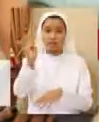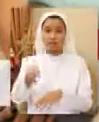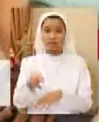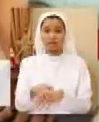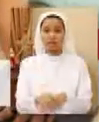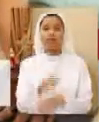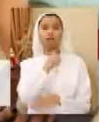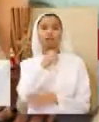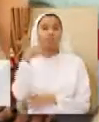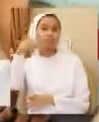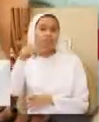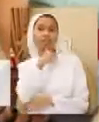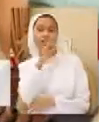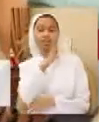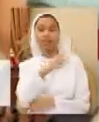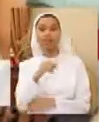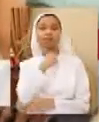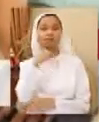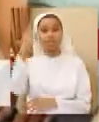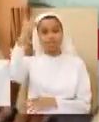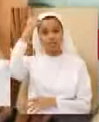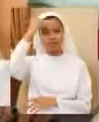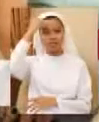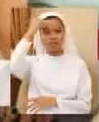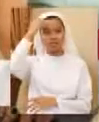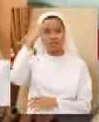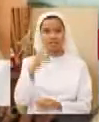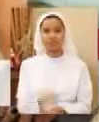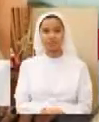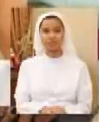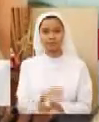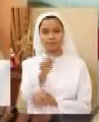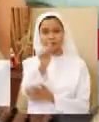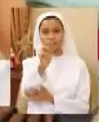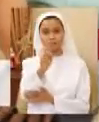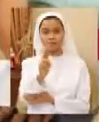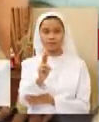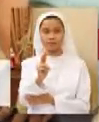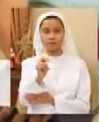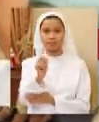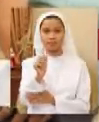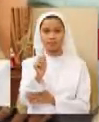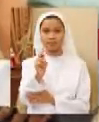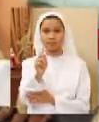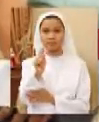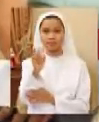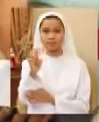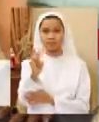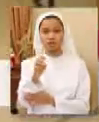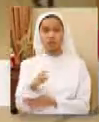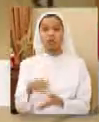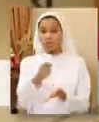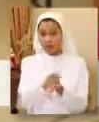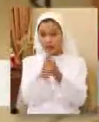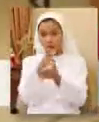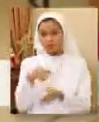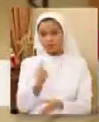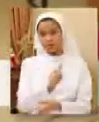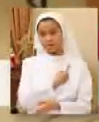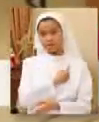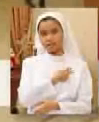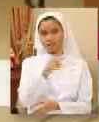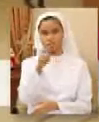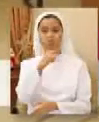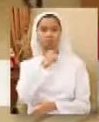na parang si Father Jake Ibay. Si Father Jake Ibay. Tsaka si Father Dan Arnante po. Sila po yung mga katuwang na assist sa Indo. Si